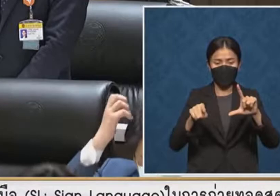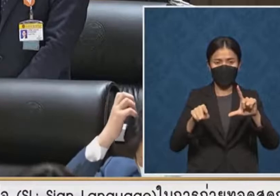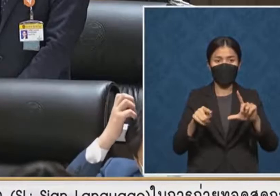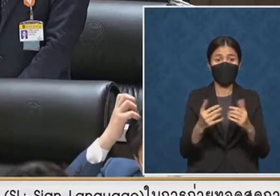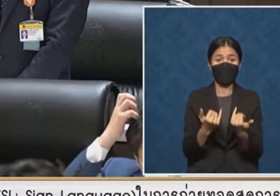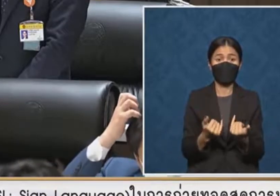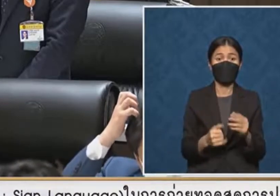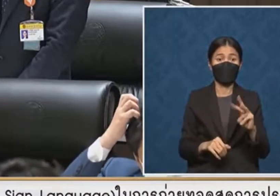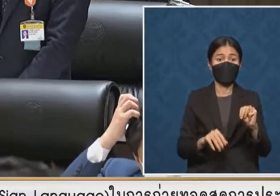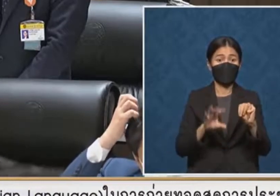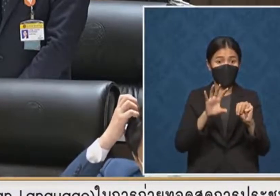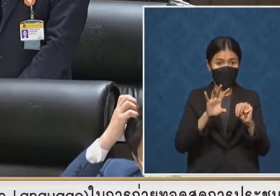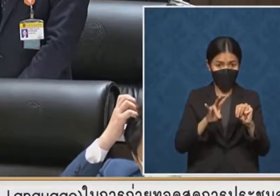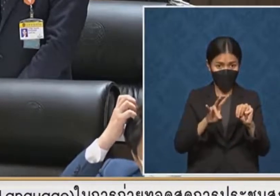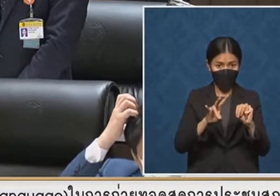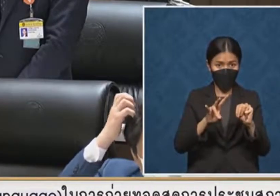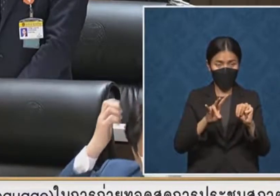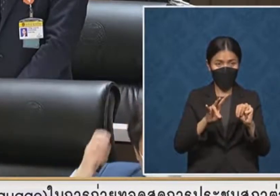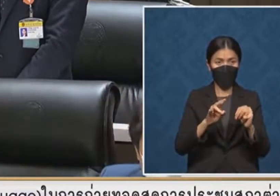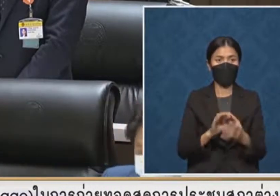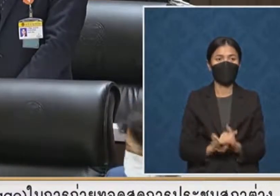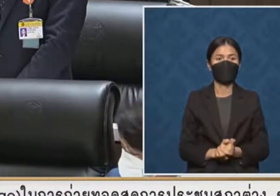ประมาณของสำนกนายกรฐมนตรี